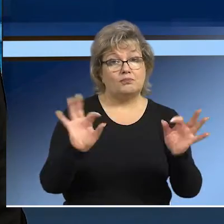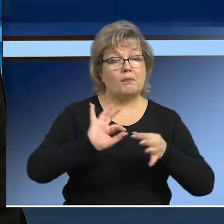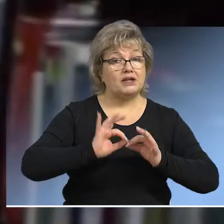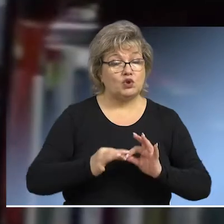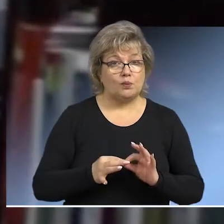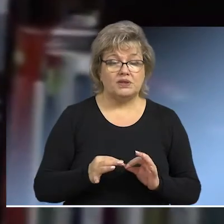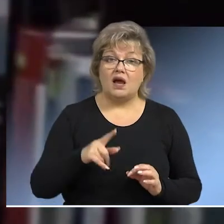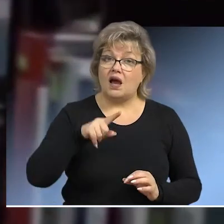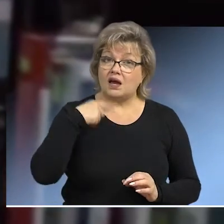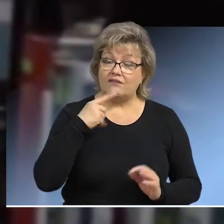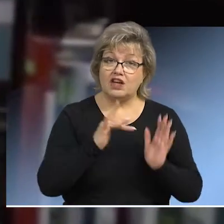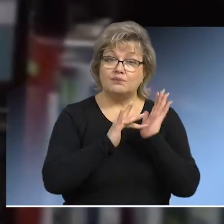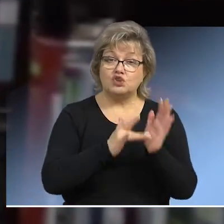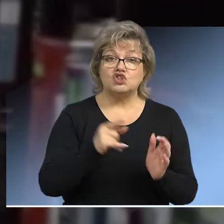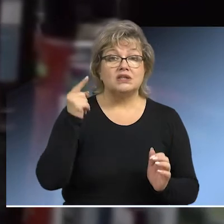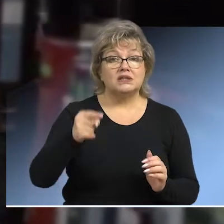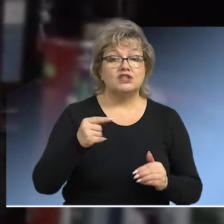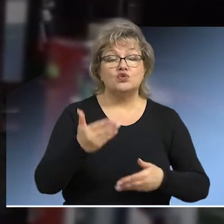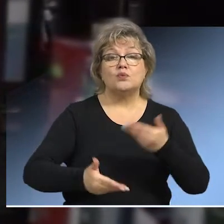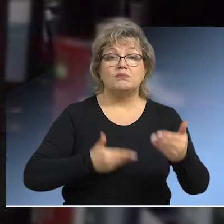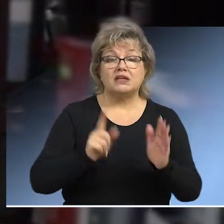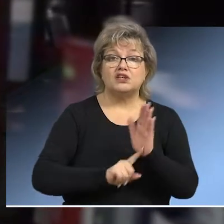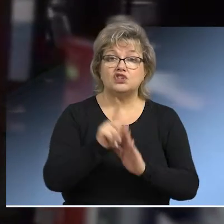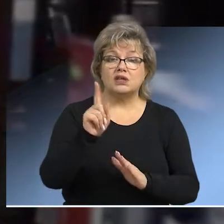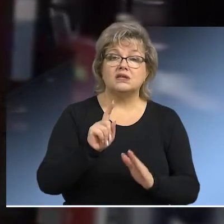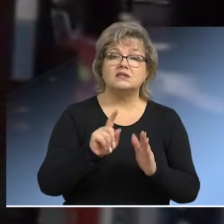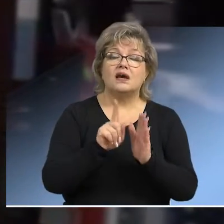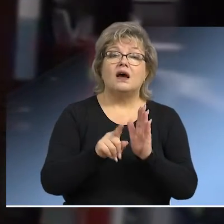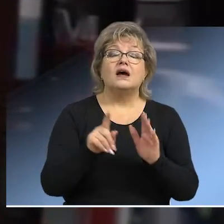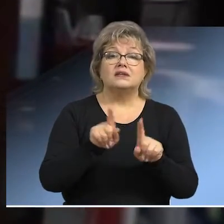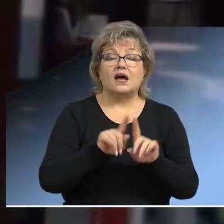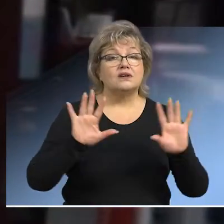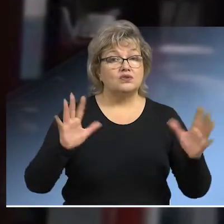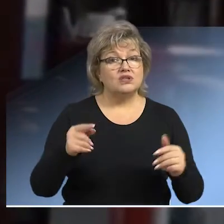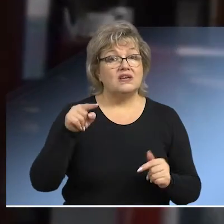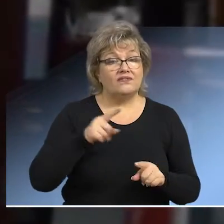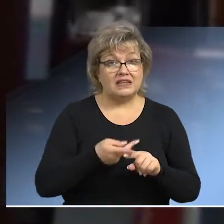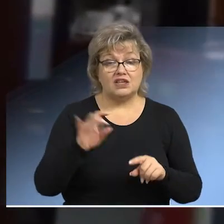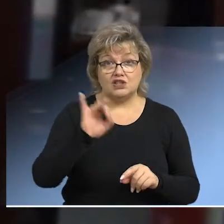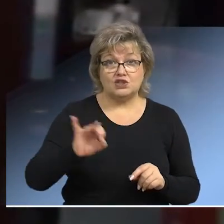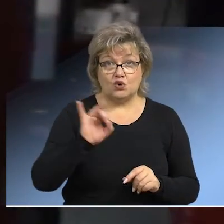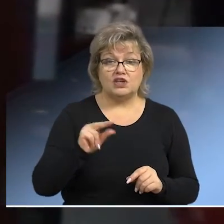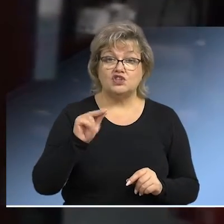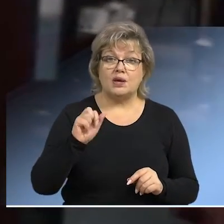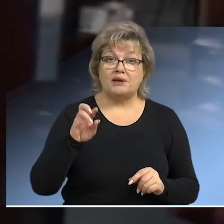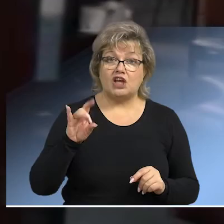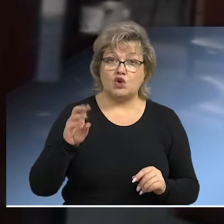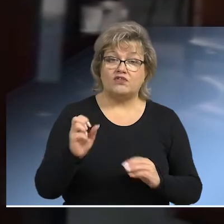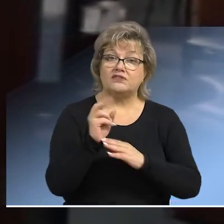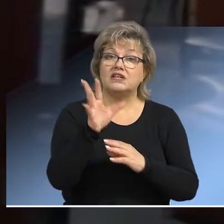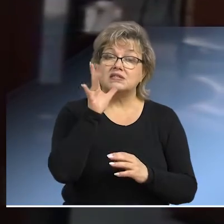коллег. Говорят, путешествие в 1000 миль начинается с одного шага. Так произошло и в этой истории. Олеся